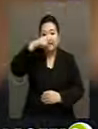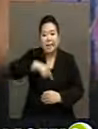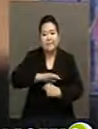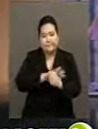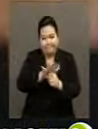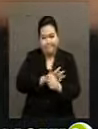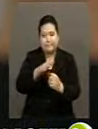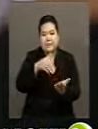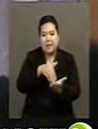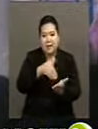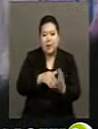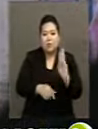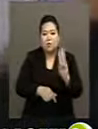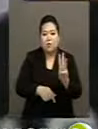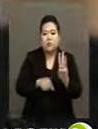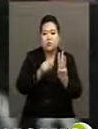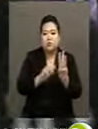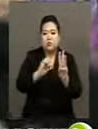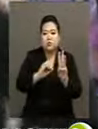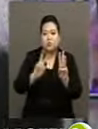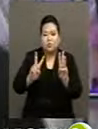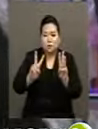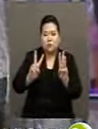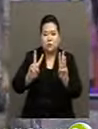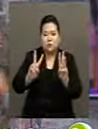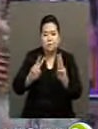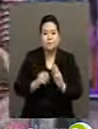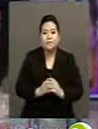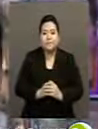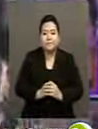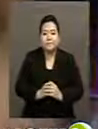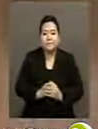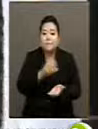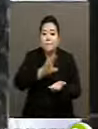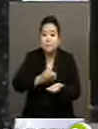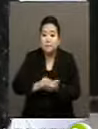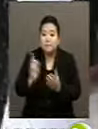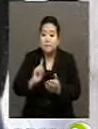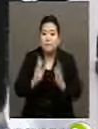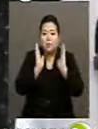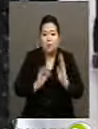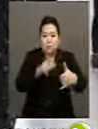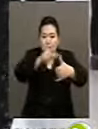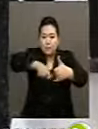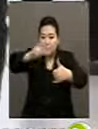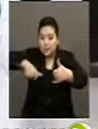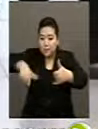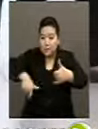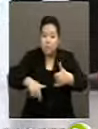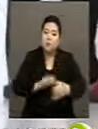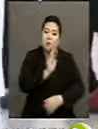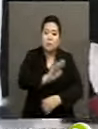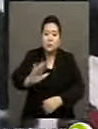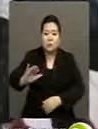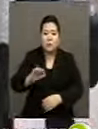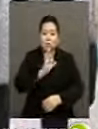างคะแนนอยู่ที่ 6.02 โดยเขาไปสำรวจรายบุคคลด้วยว่าประชาชนมองว่